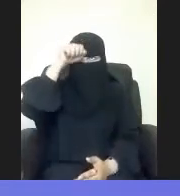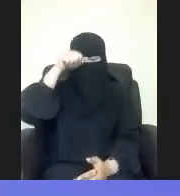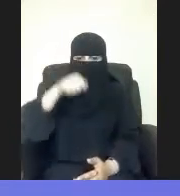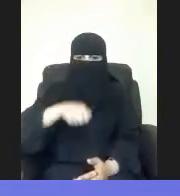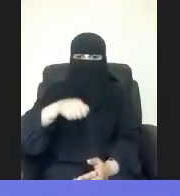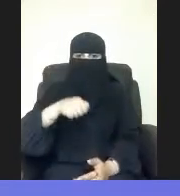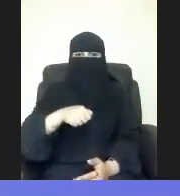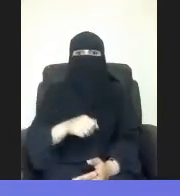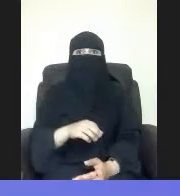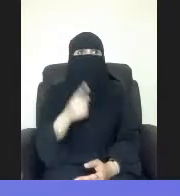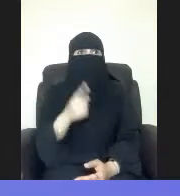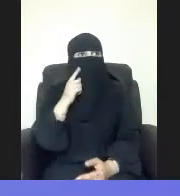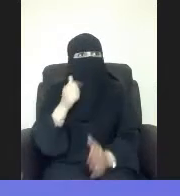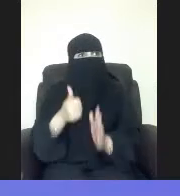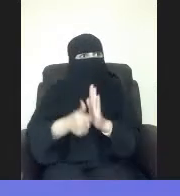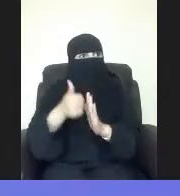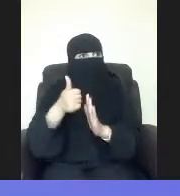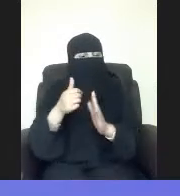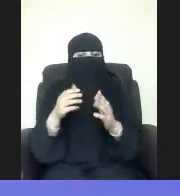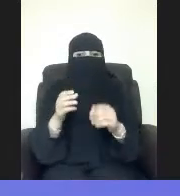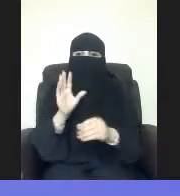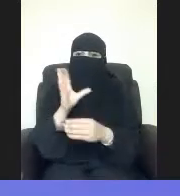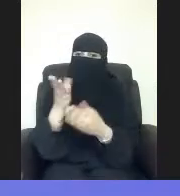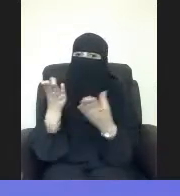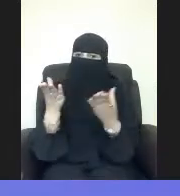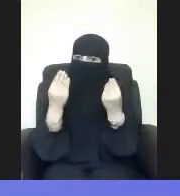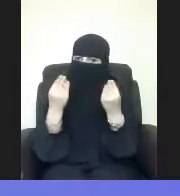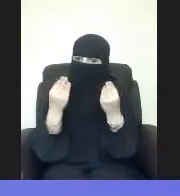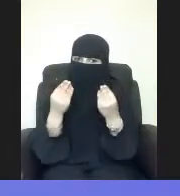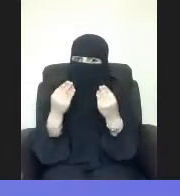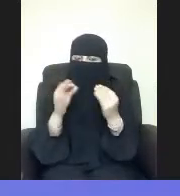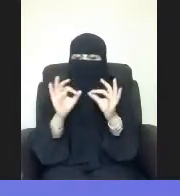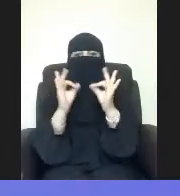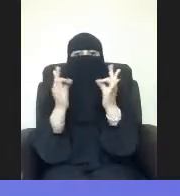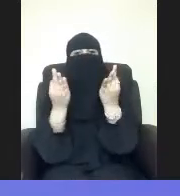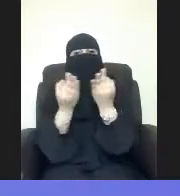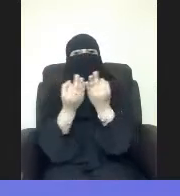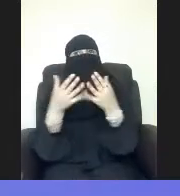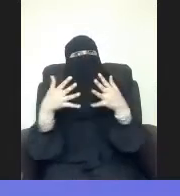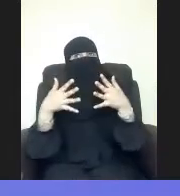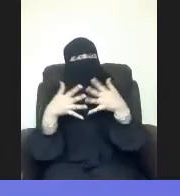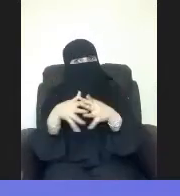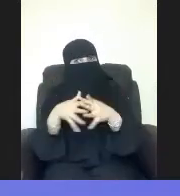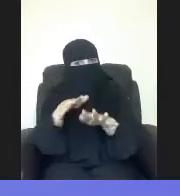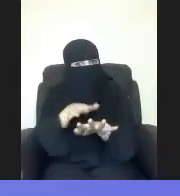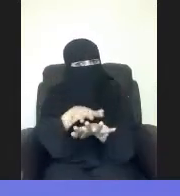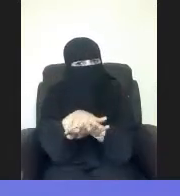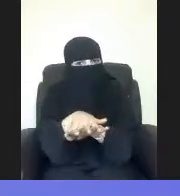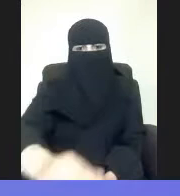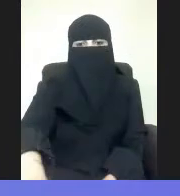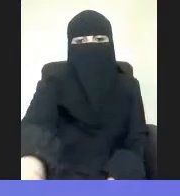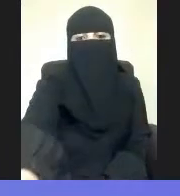الإلكتروني والتعليم المدمج. أسأل الله التوفيق للجميع، والسلام عليكم ورحمة الله وبركاته.